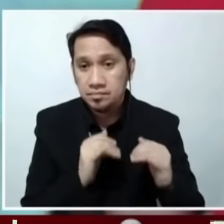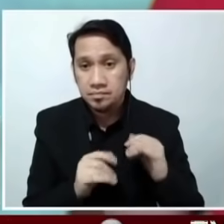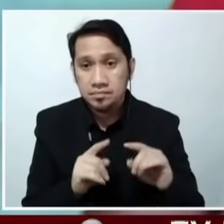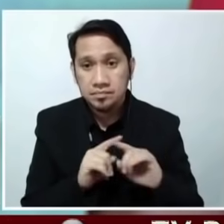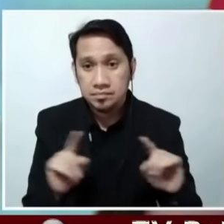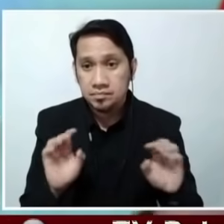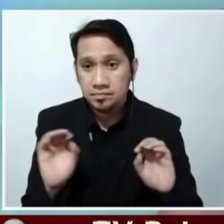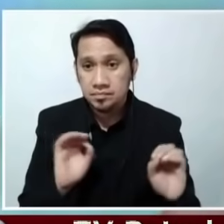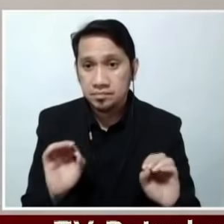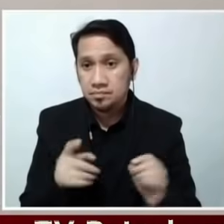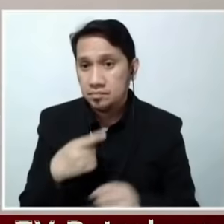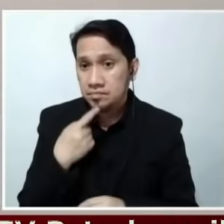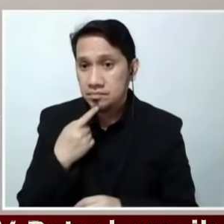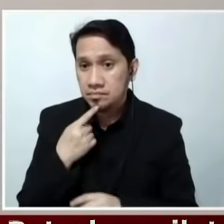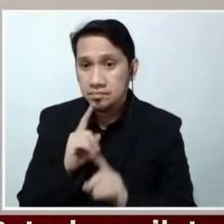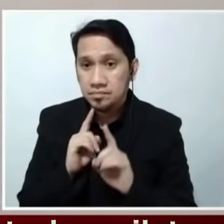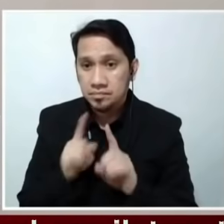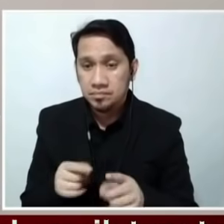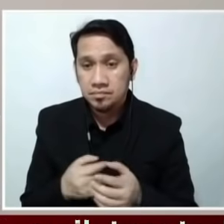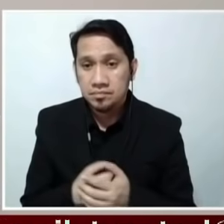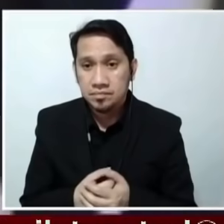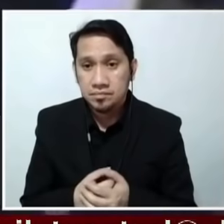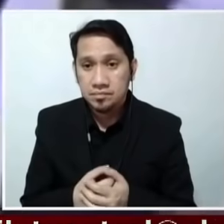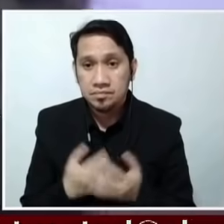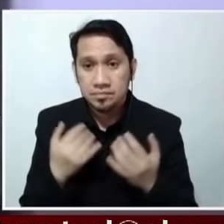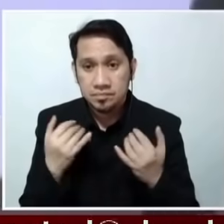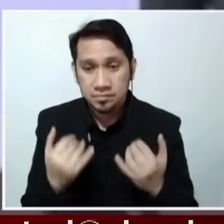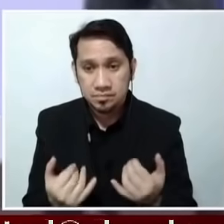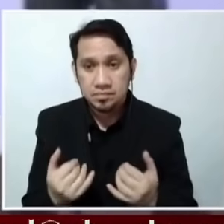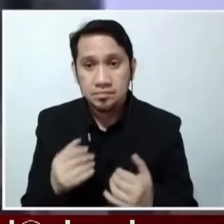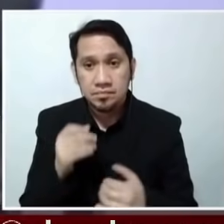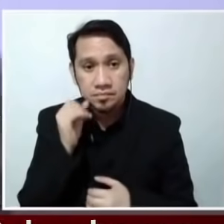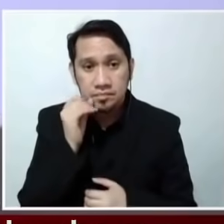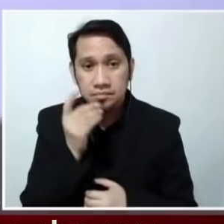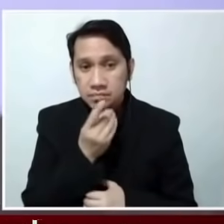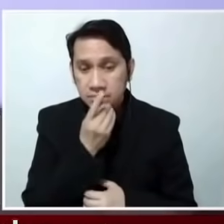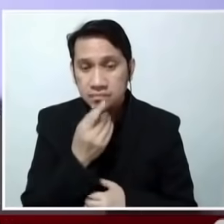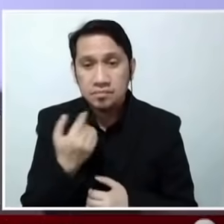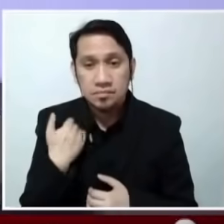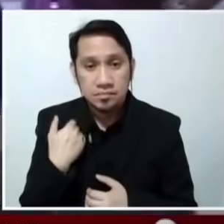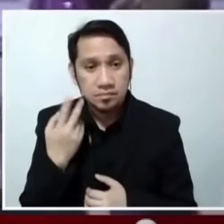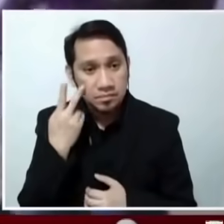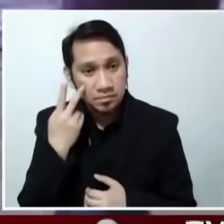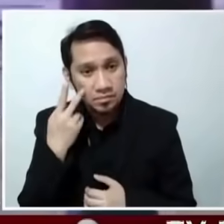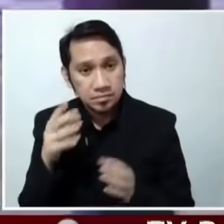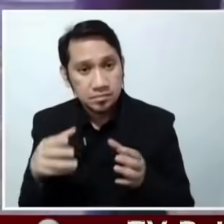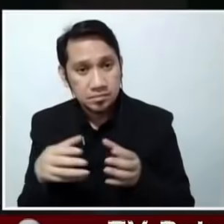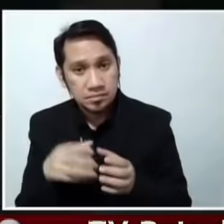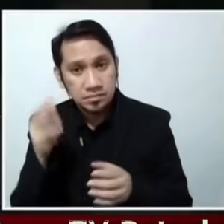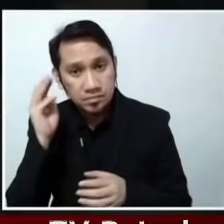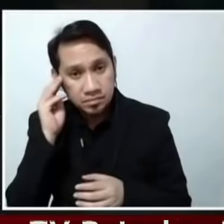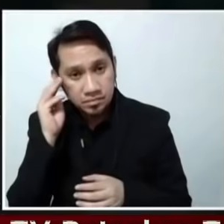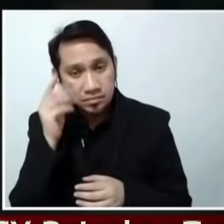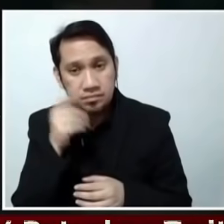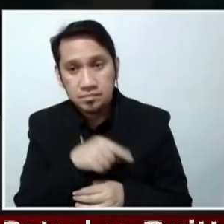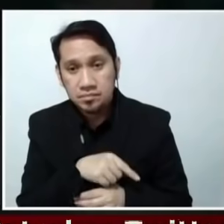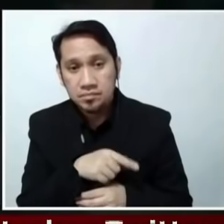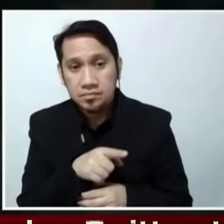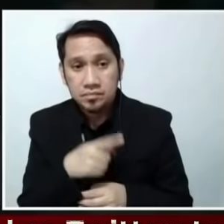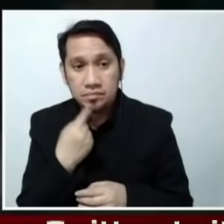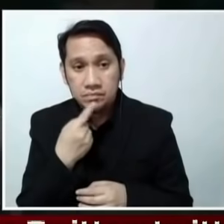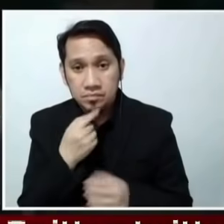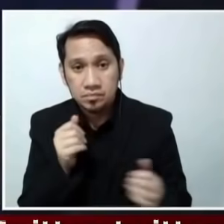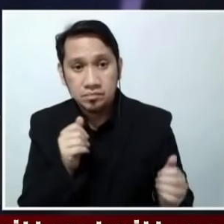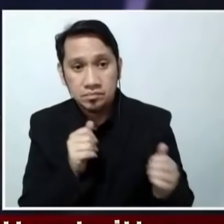itong sagot sa ngayon. Bukod kay Mayor Sara, tinitingnan din ang kampo ni Marcos na gawing katandem bilang kanilang